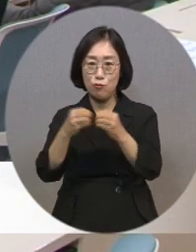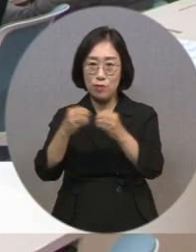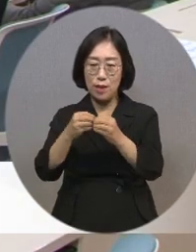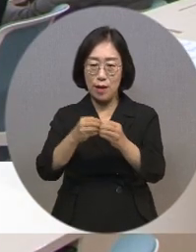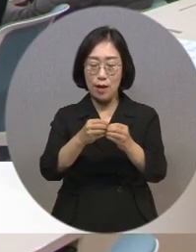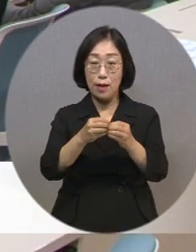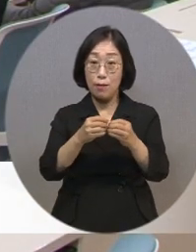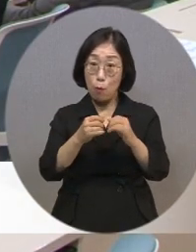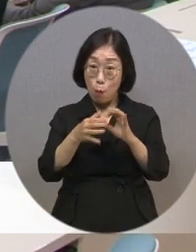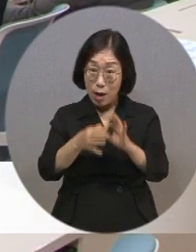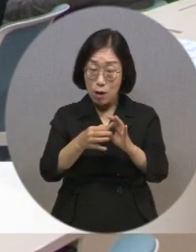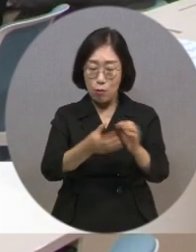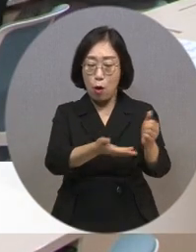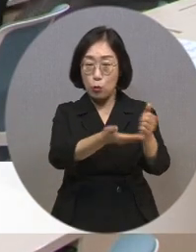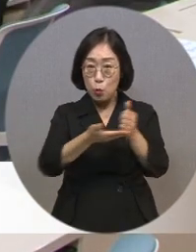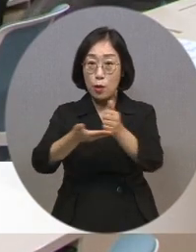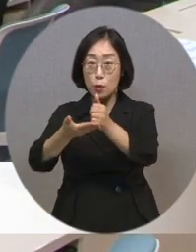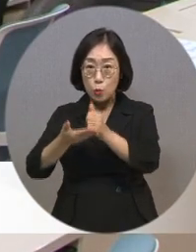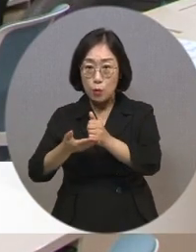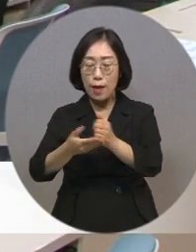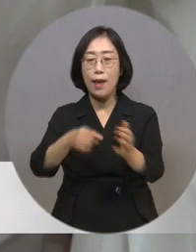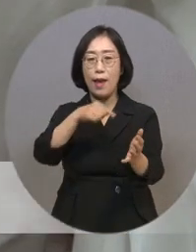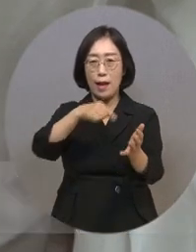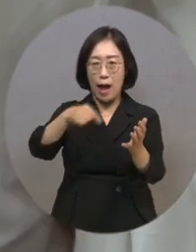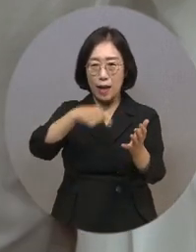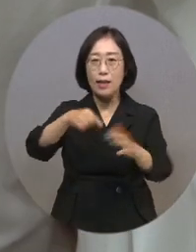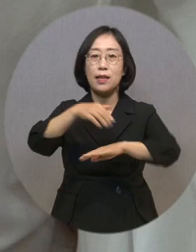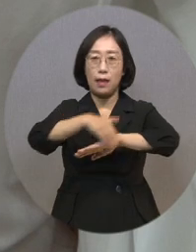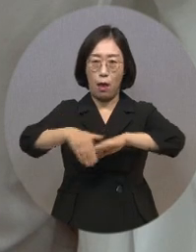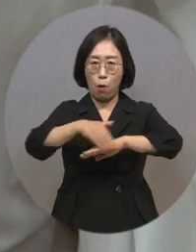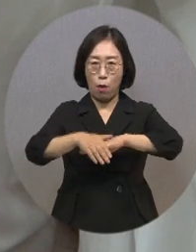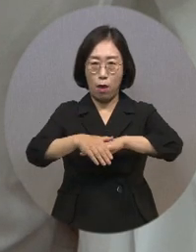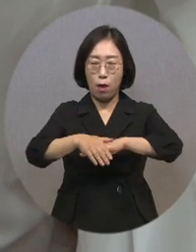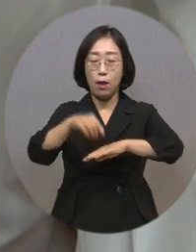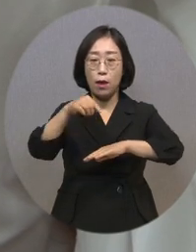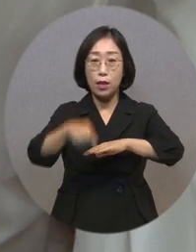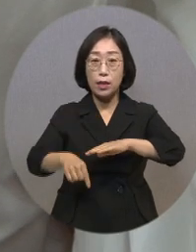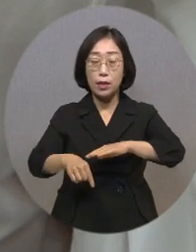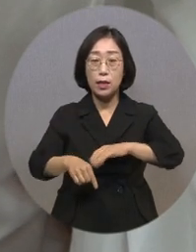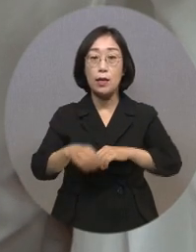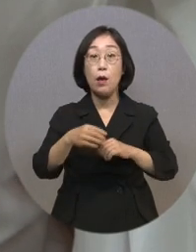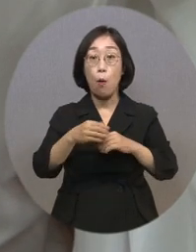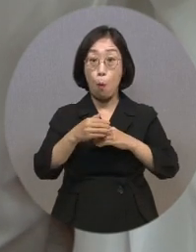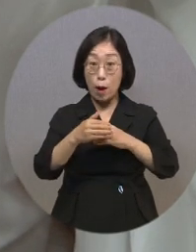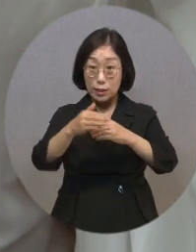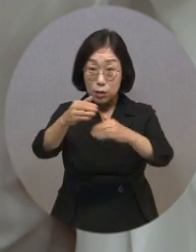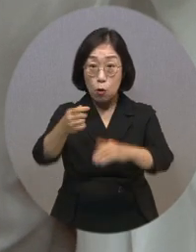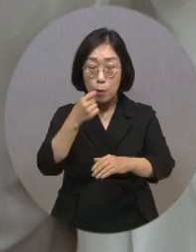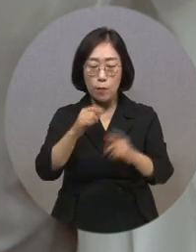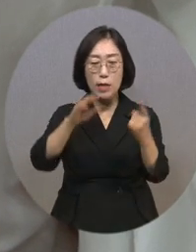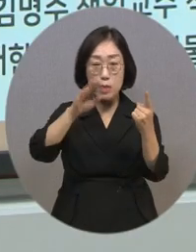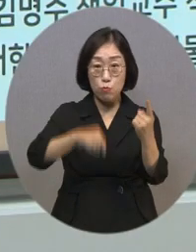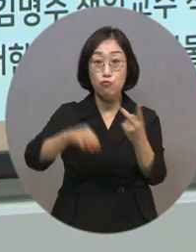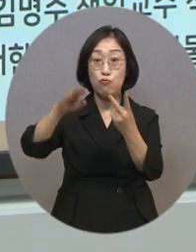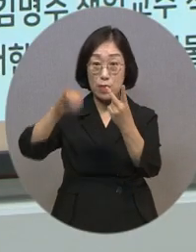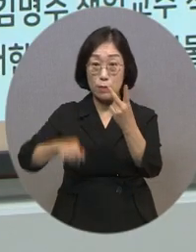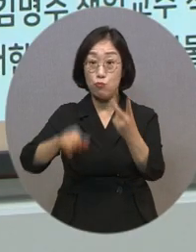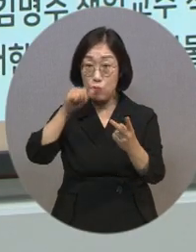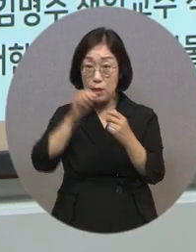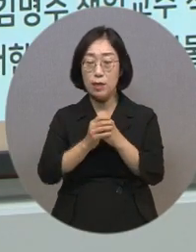초빙해 정기적으로 강의를 진행할 예정입니다. 문화복지 CEO 과정은 1부와 2부로 나누어